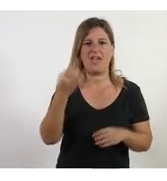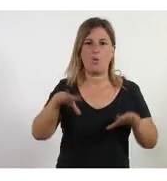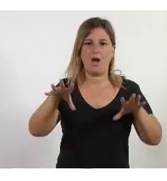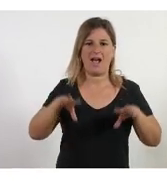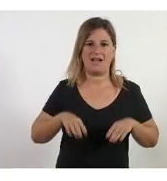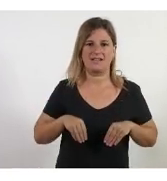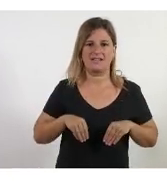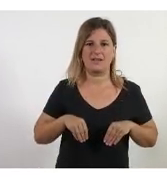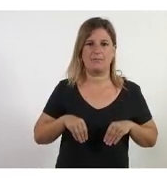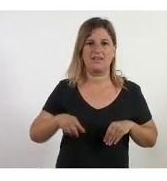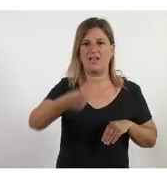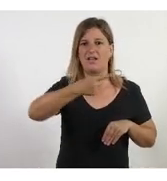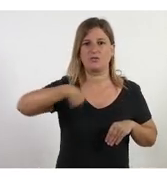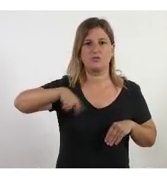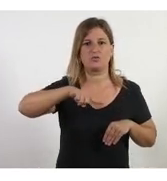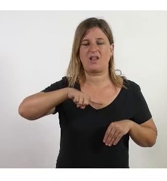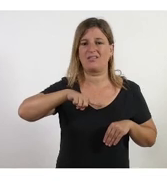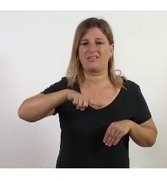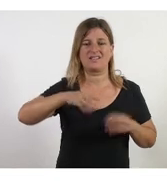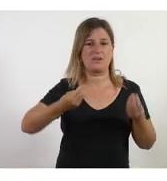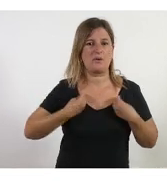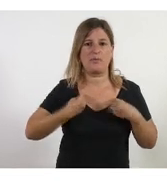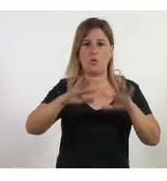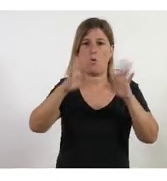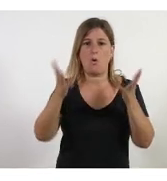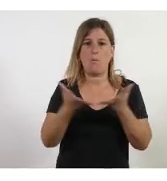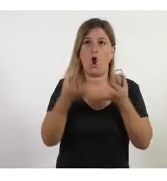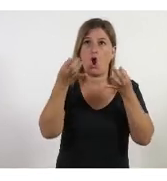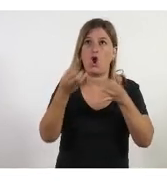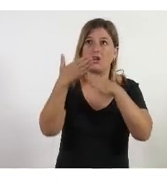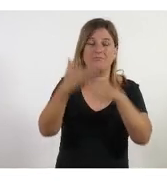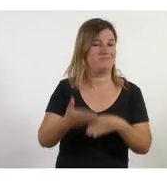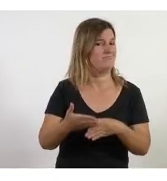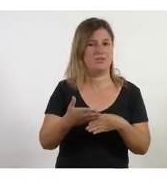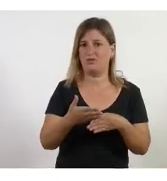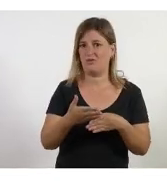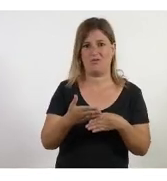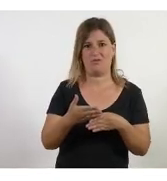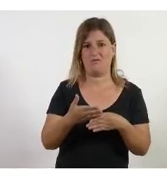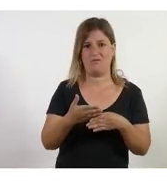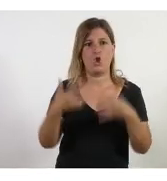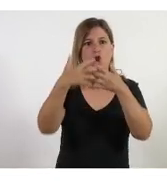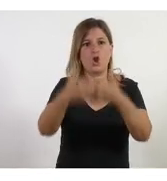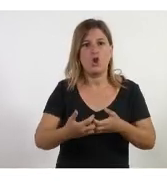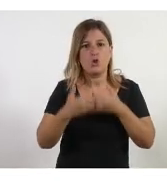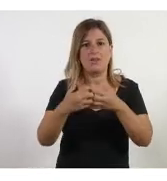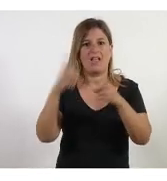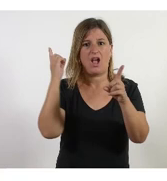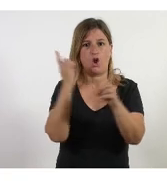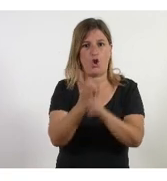que vivim en un món impermanent. La proposta és no lluitar contra la incertesa,